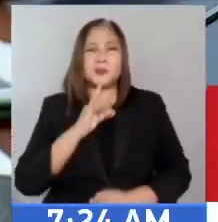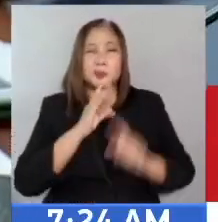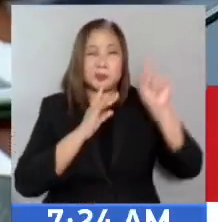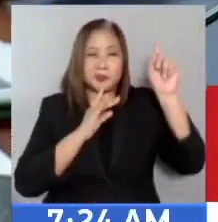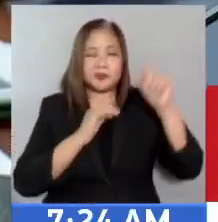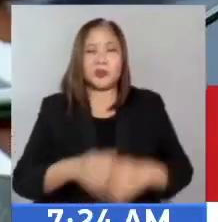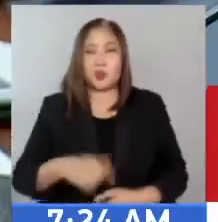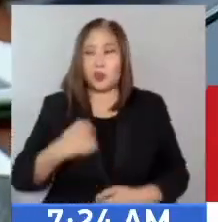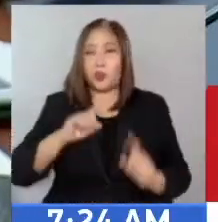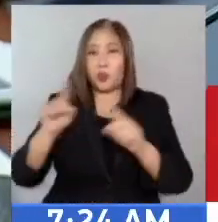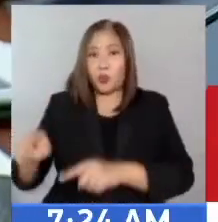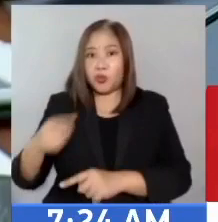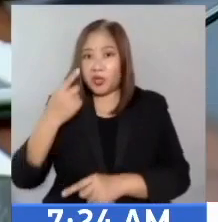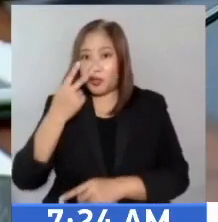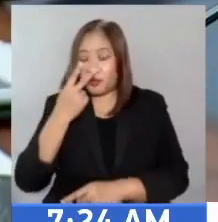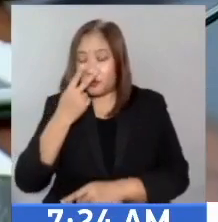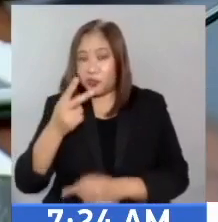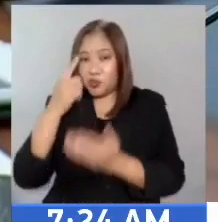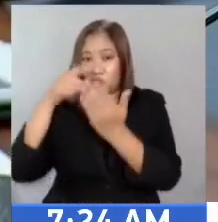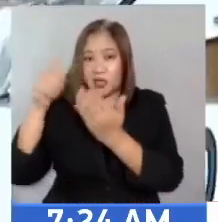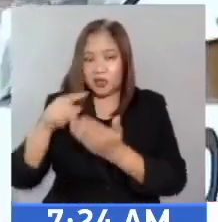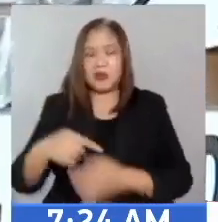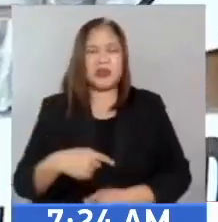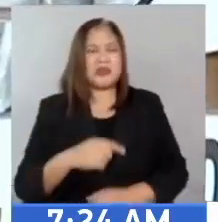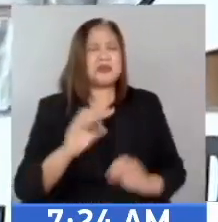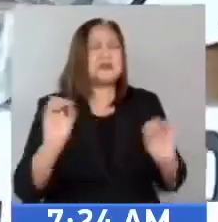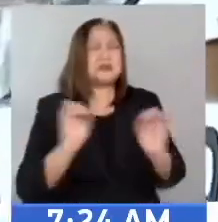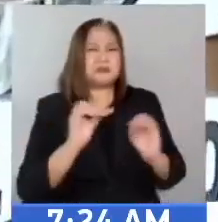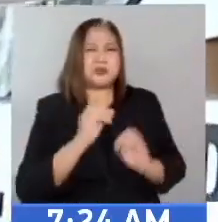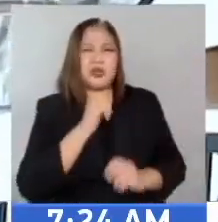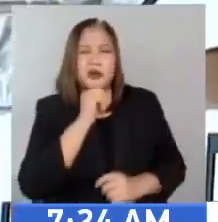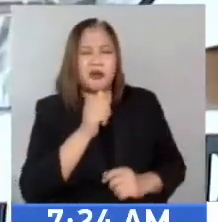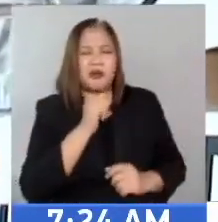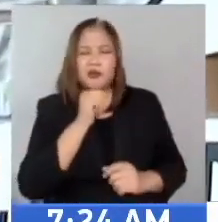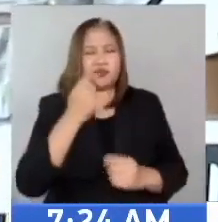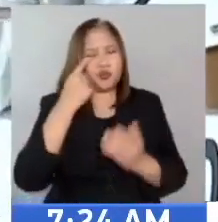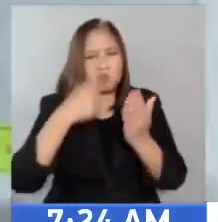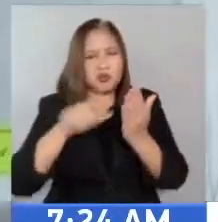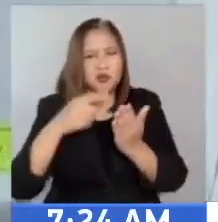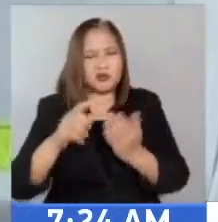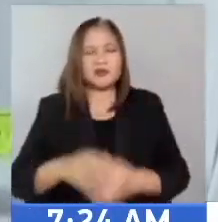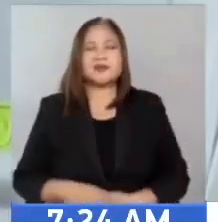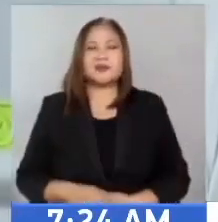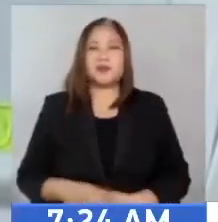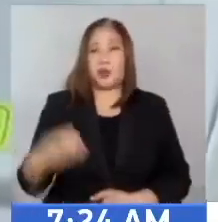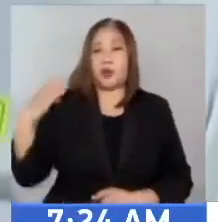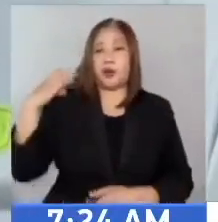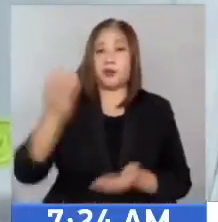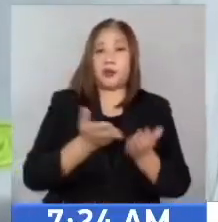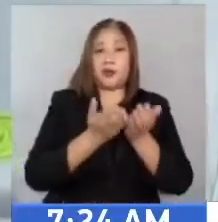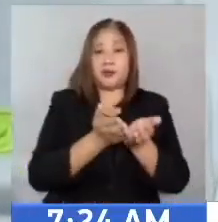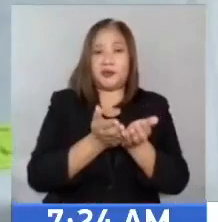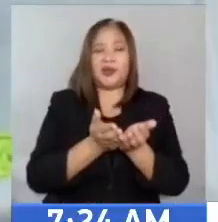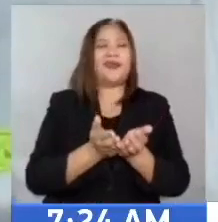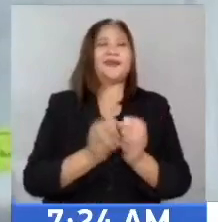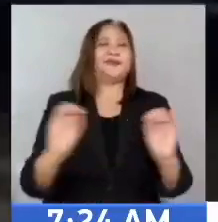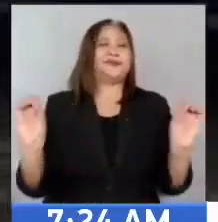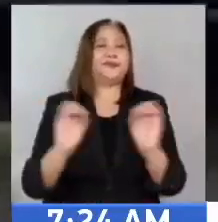oath. Actually sir, hindi ko po na you're nagawa under oath, sir. Ang kapitan ng barko naman, lumabas na walang lisensya mula sa